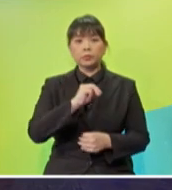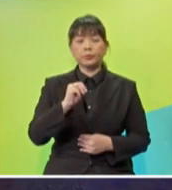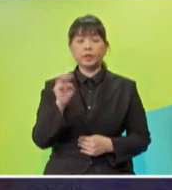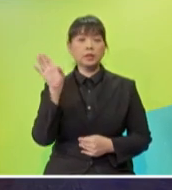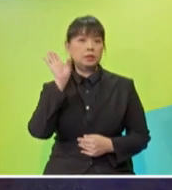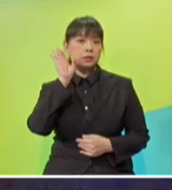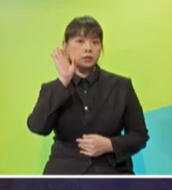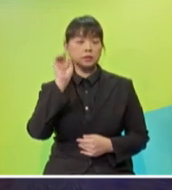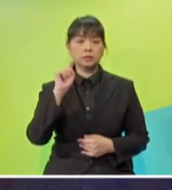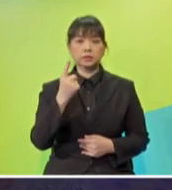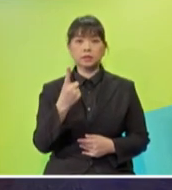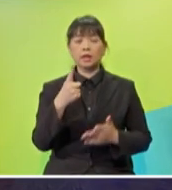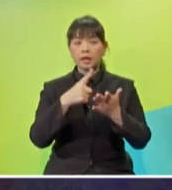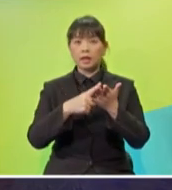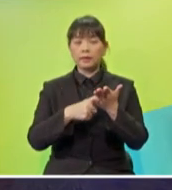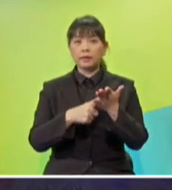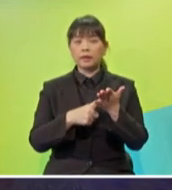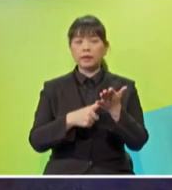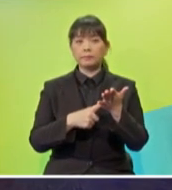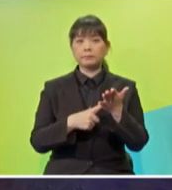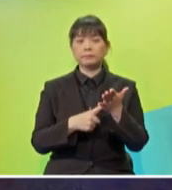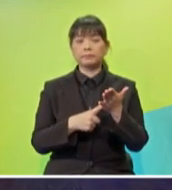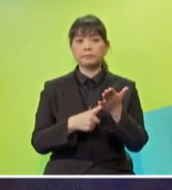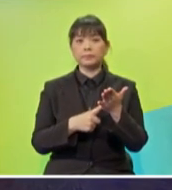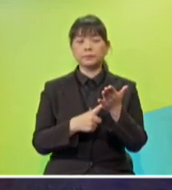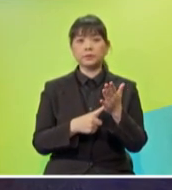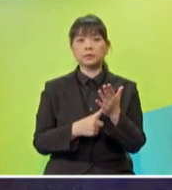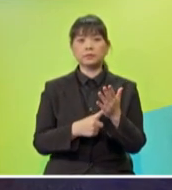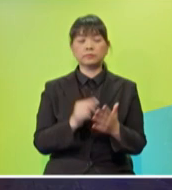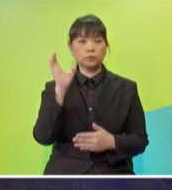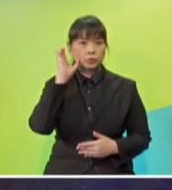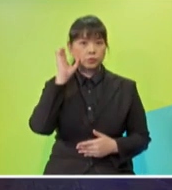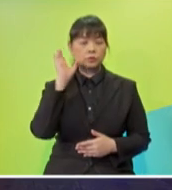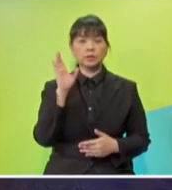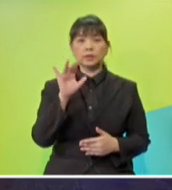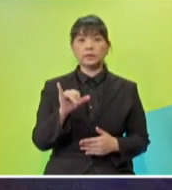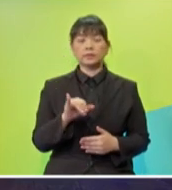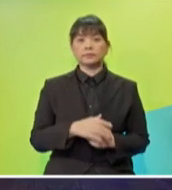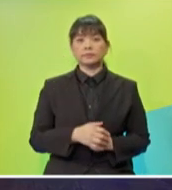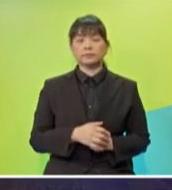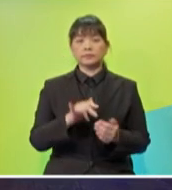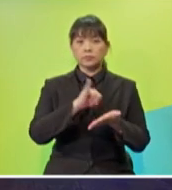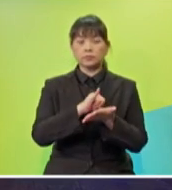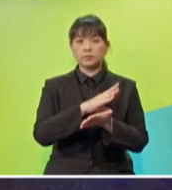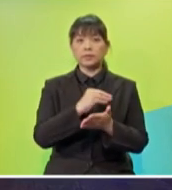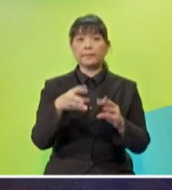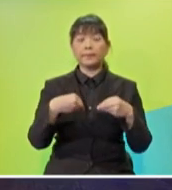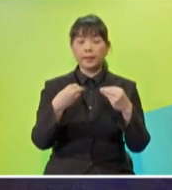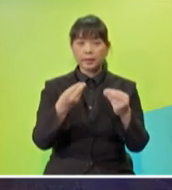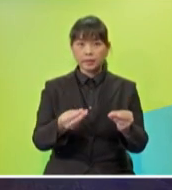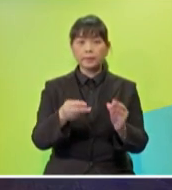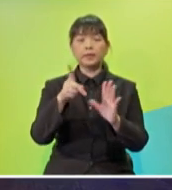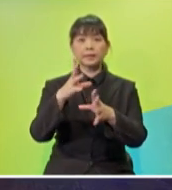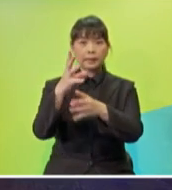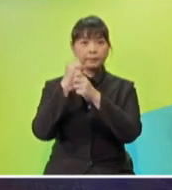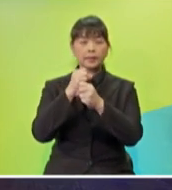dengar apa kandungan audio yang cukup pasangkan dan Berikan pendapat anda Oke